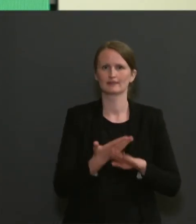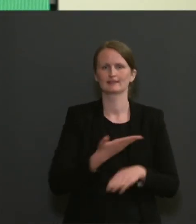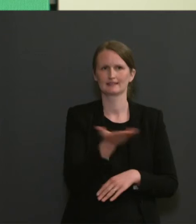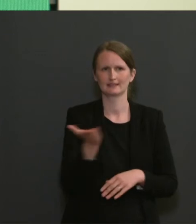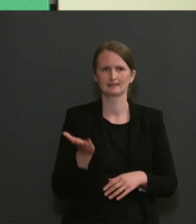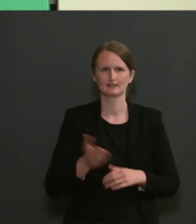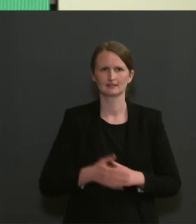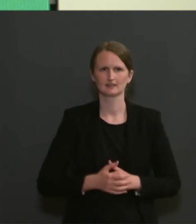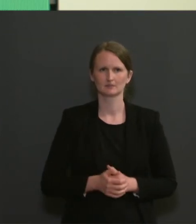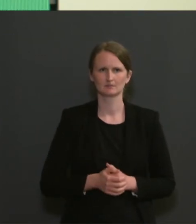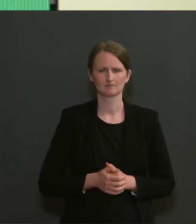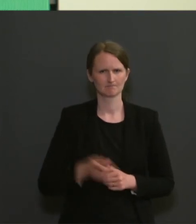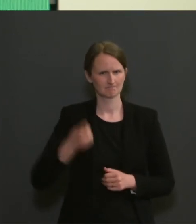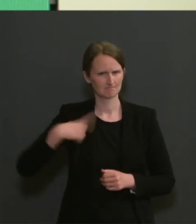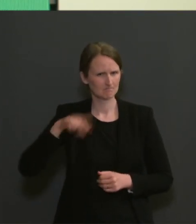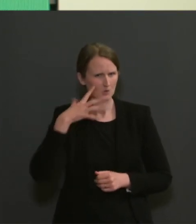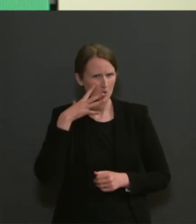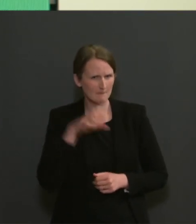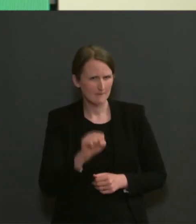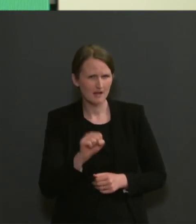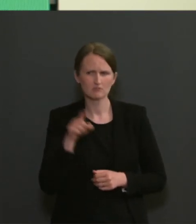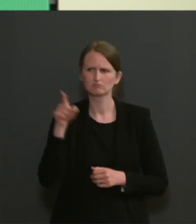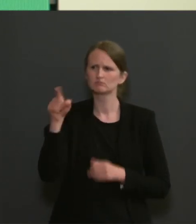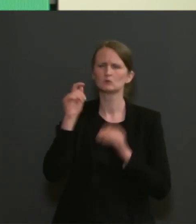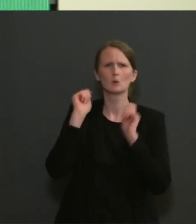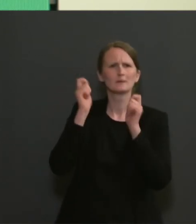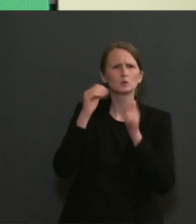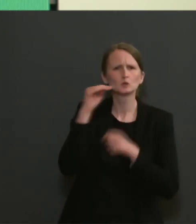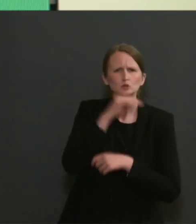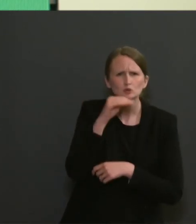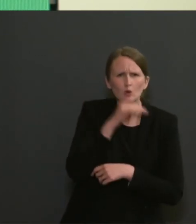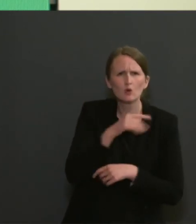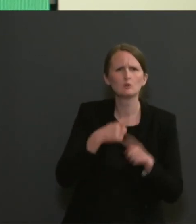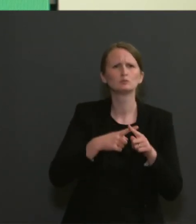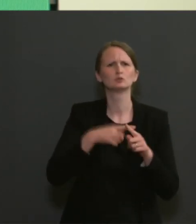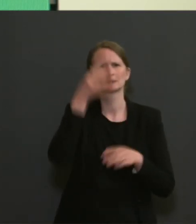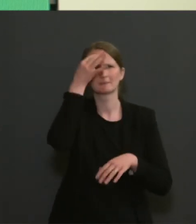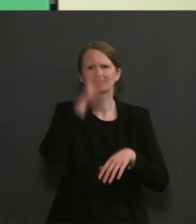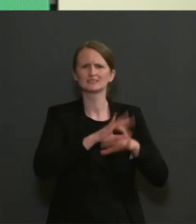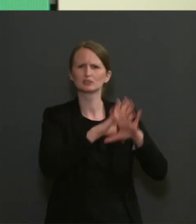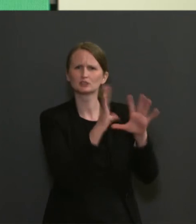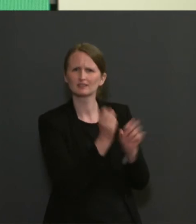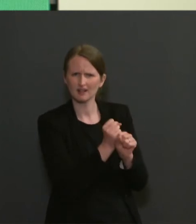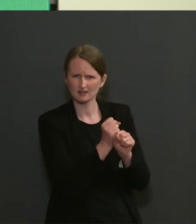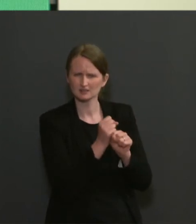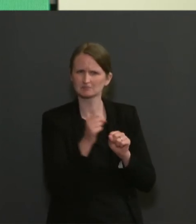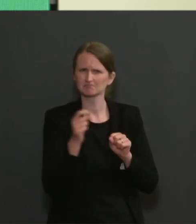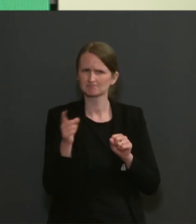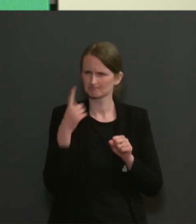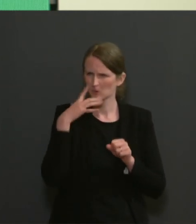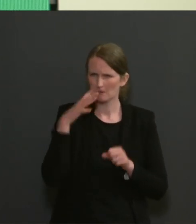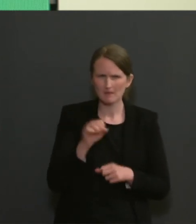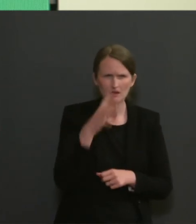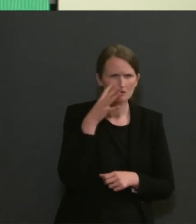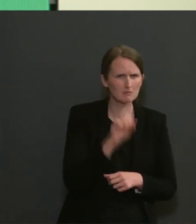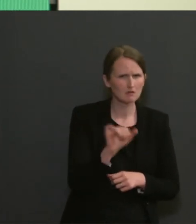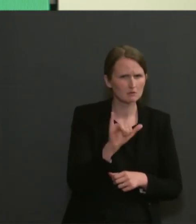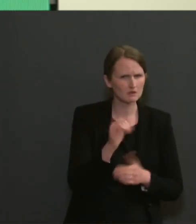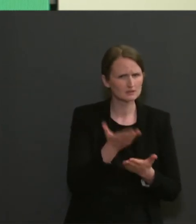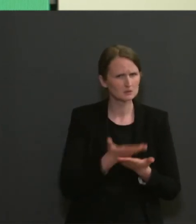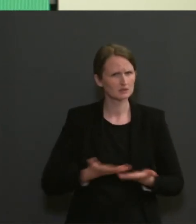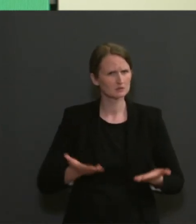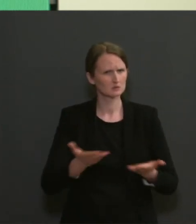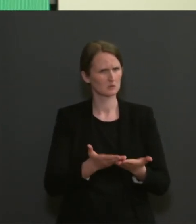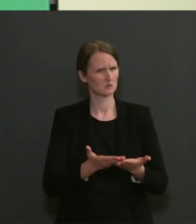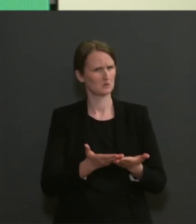des urgences, des hôpitaux, au niveau des médecins généralistes, que la situation est, je dirais, anormalement calme pour eux.